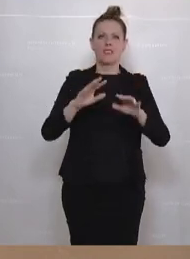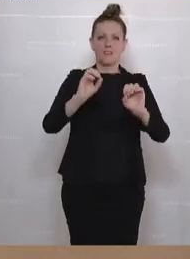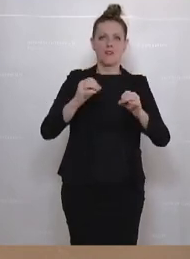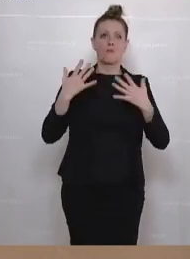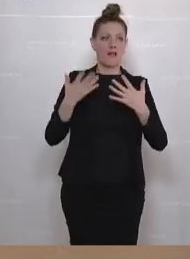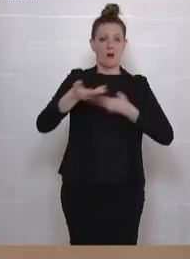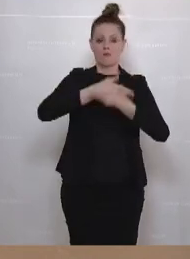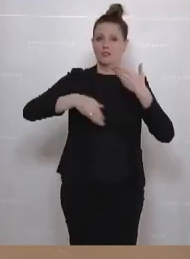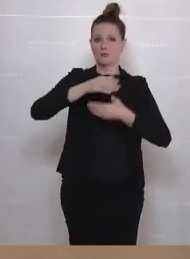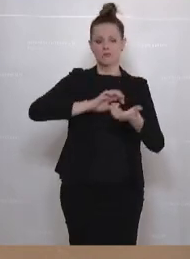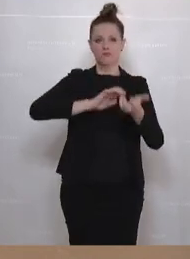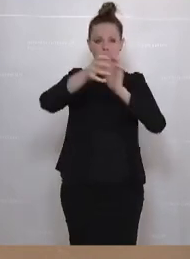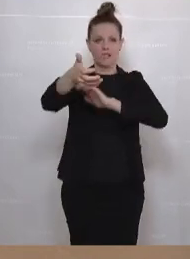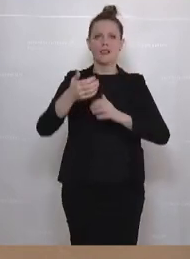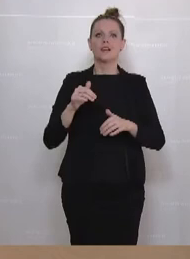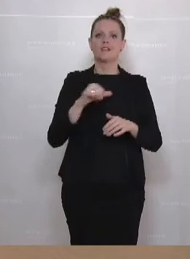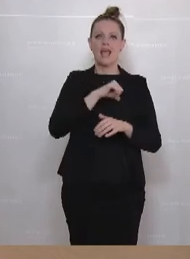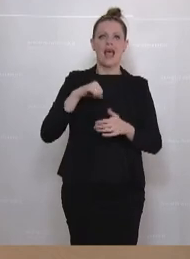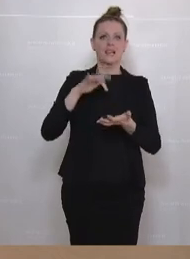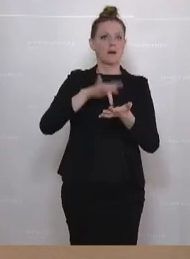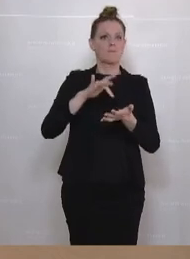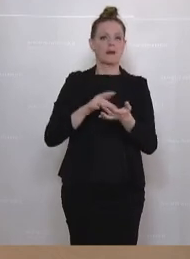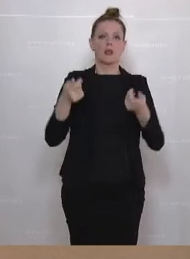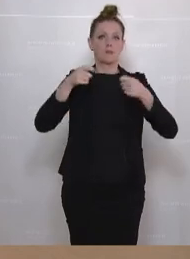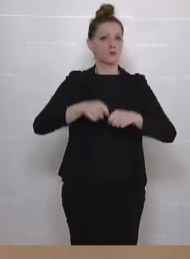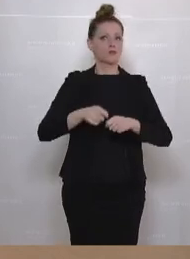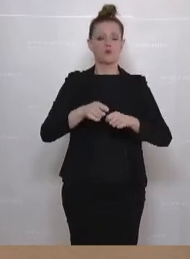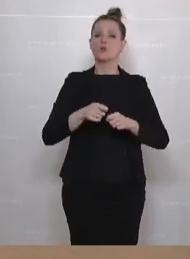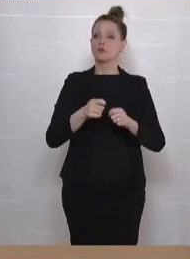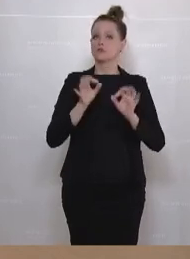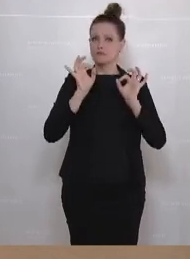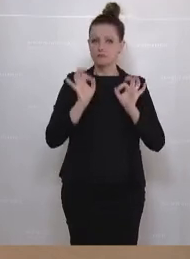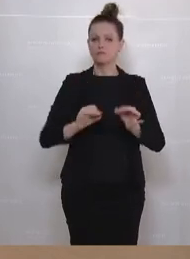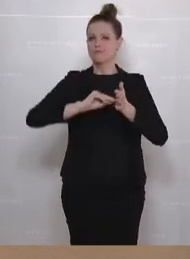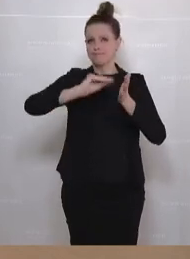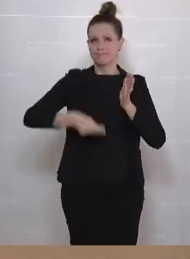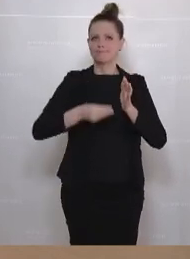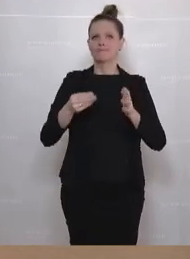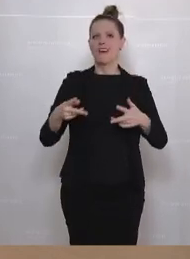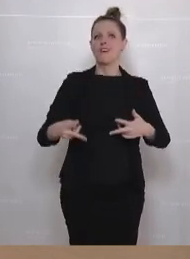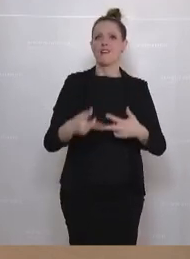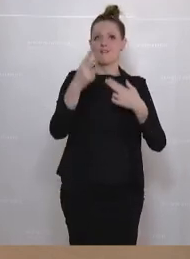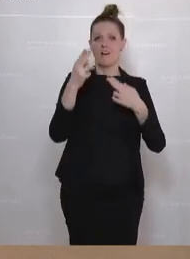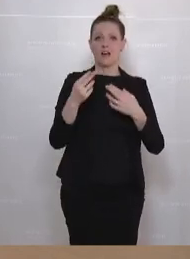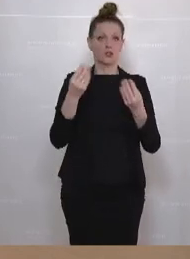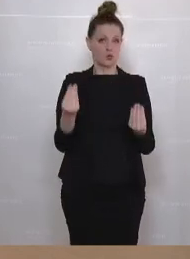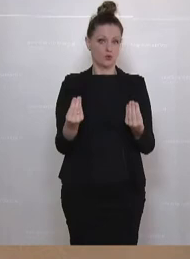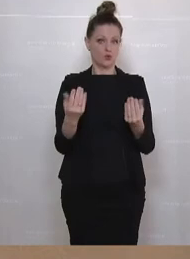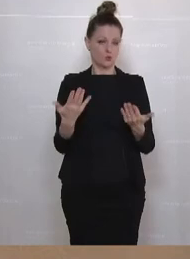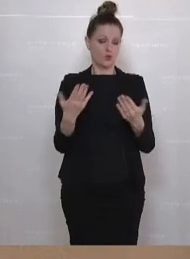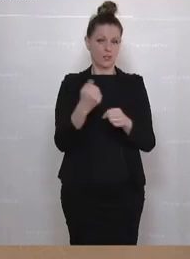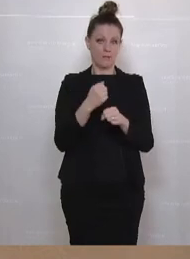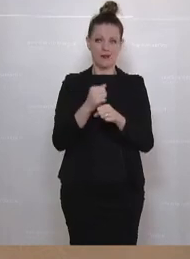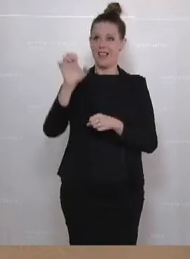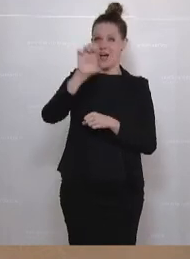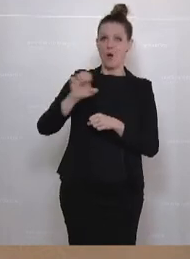Zerstörung, die wir erlebt haben werden. Wir werden den Eigenmittelbeschluss rechtzeitig ratifizieren, und das ist ein vorübergehendes Phänomen und das macht aus der Europäischen Union weder